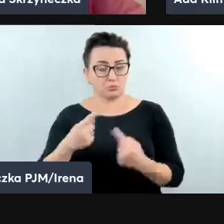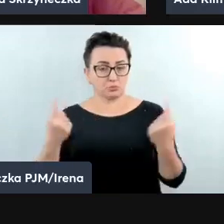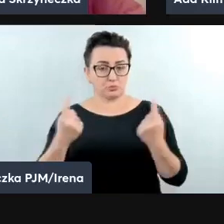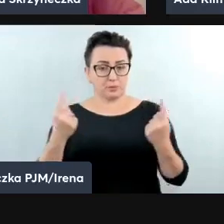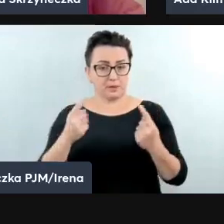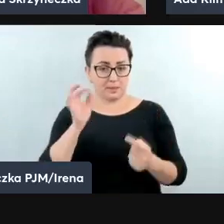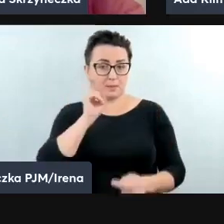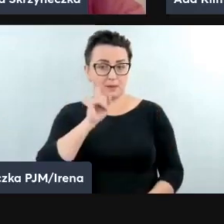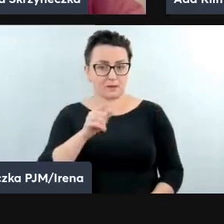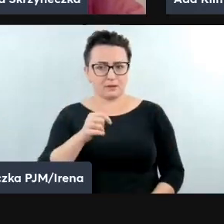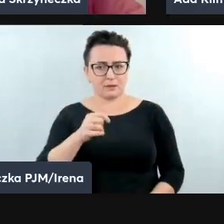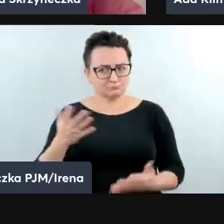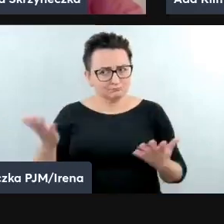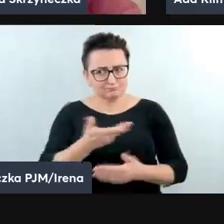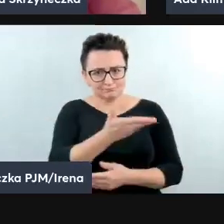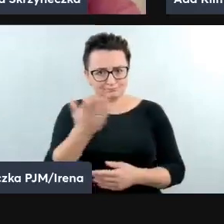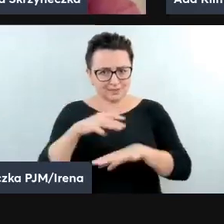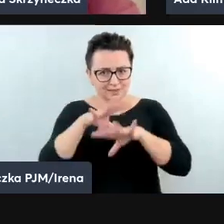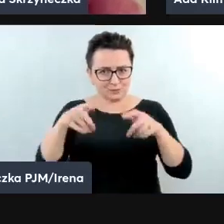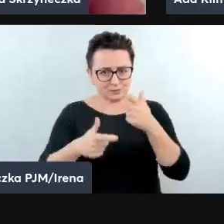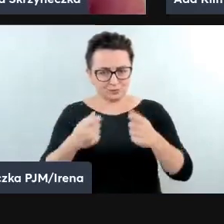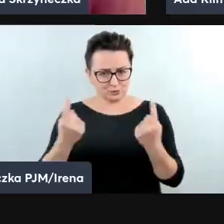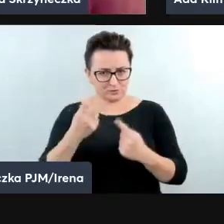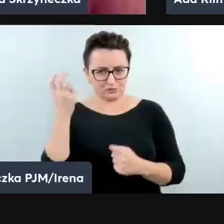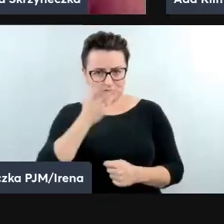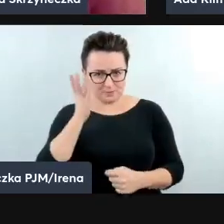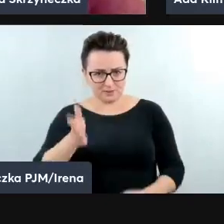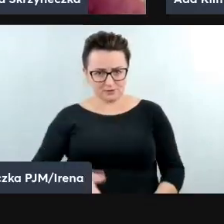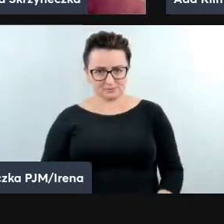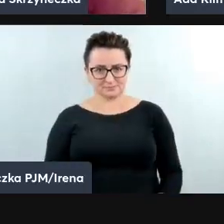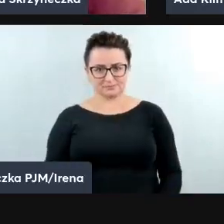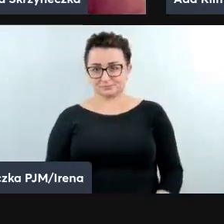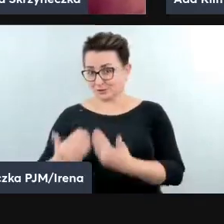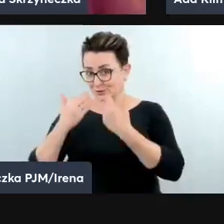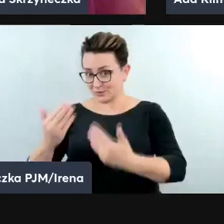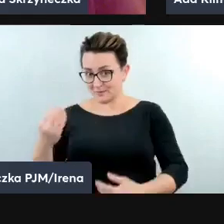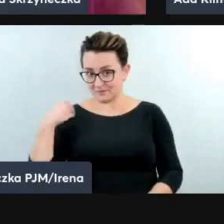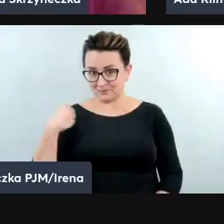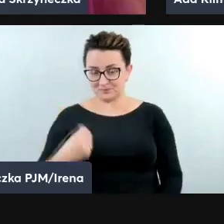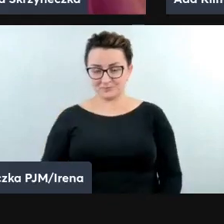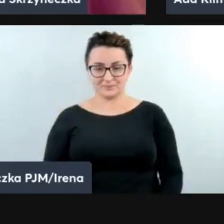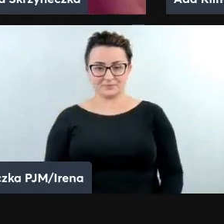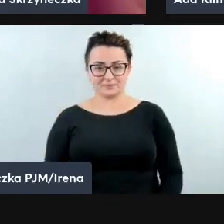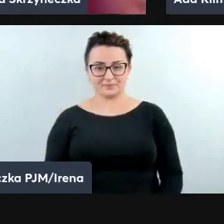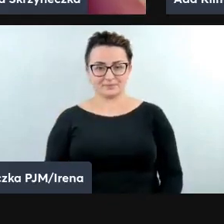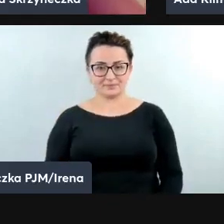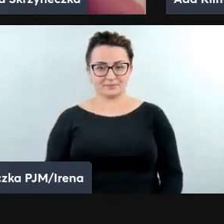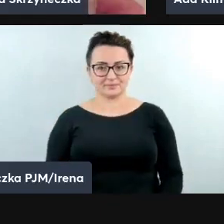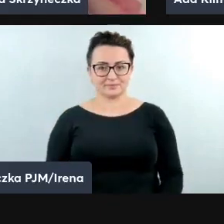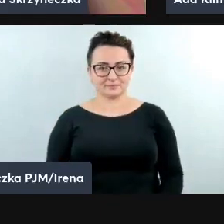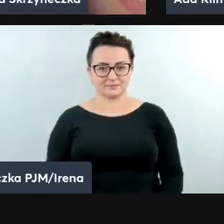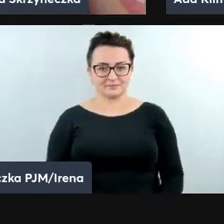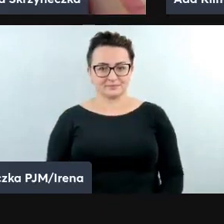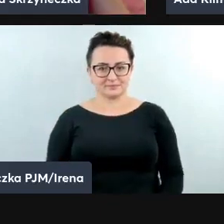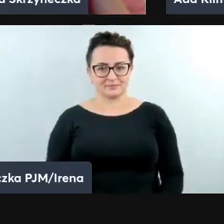mega ciekawe. Dzięki wam za to. Opatentujmy tą miesiączkę. Ja w ogóle kocham to, że